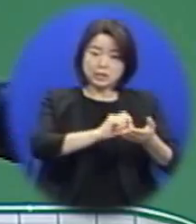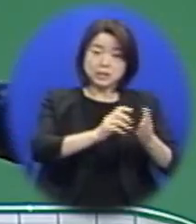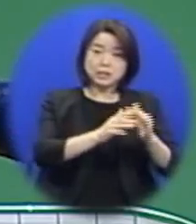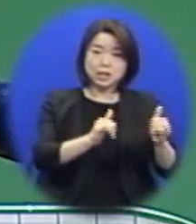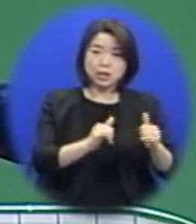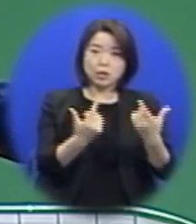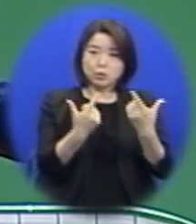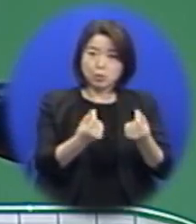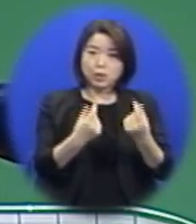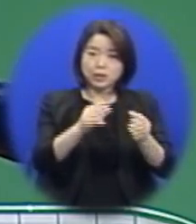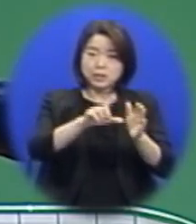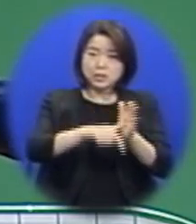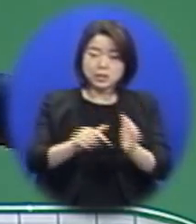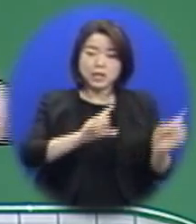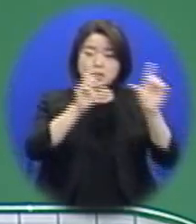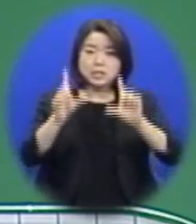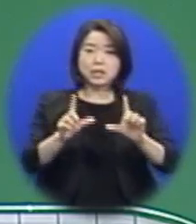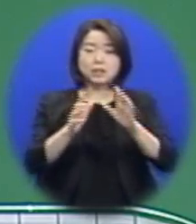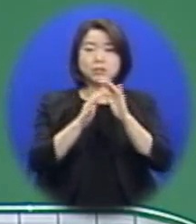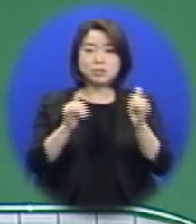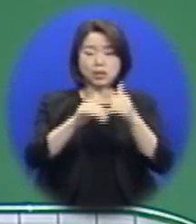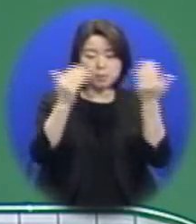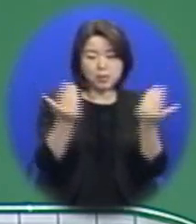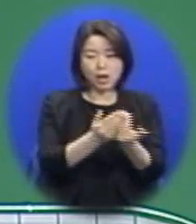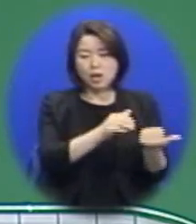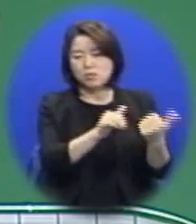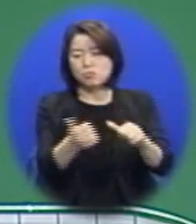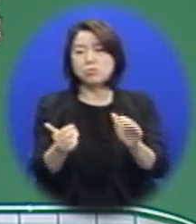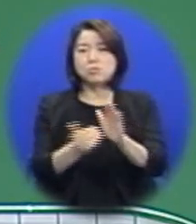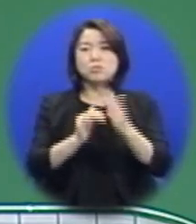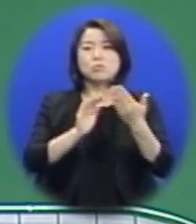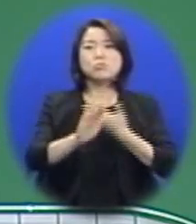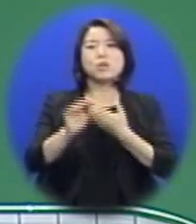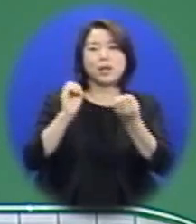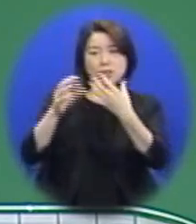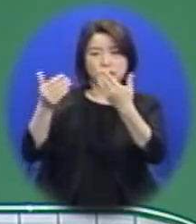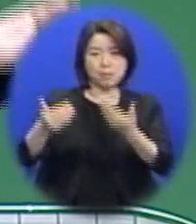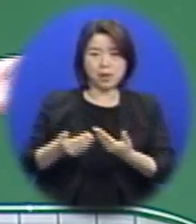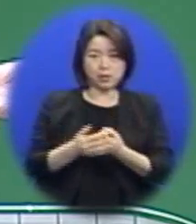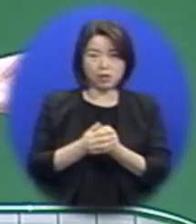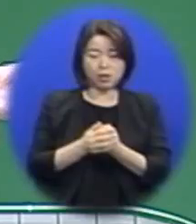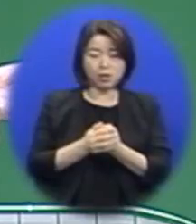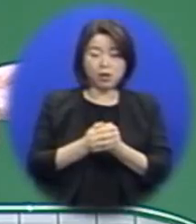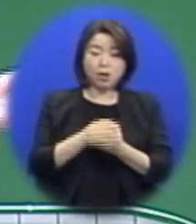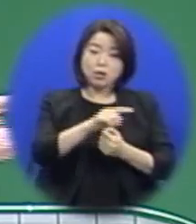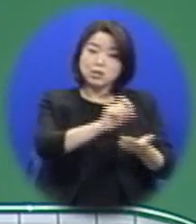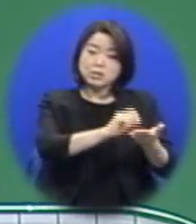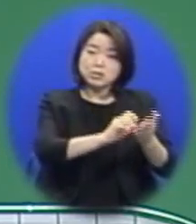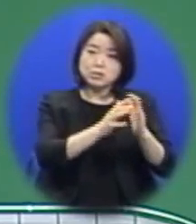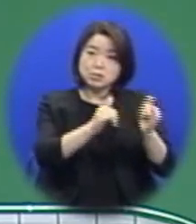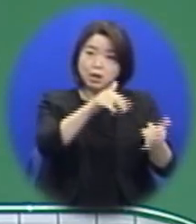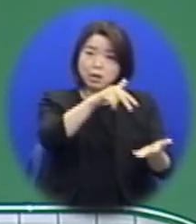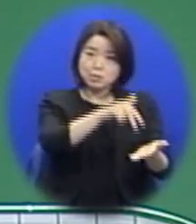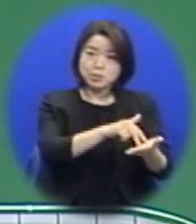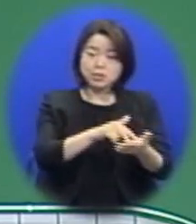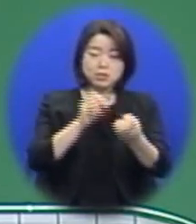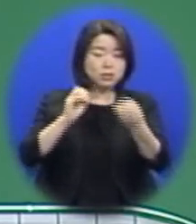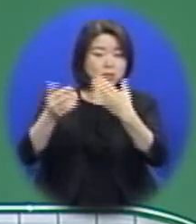죽고 난 다음입니다. 그러니 시편 기자의 입장에서 보면 응답을 못 받았다고도 할 수 있는 일입니다.